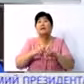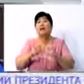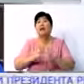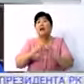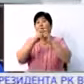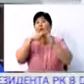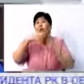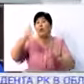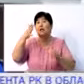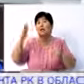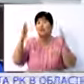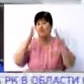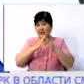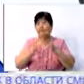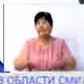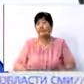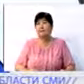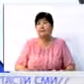в многоэтажном жилье.